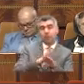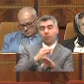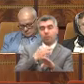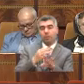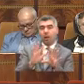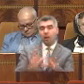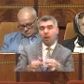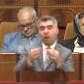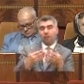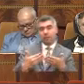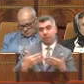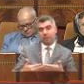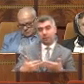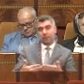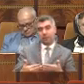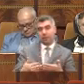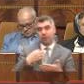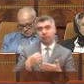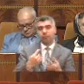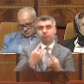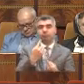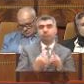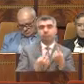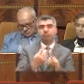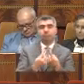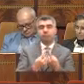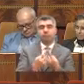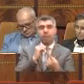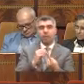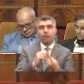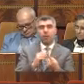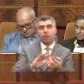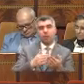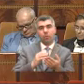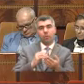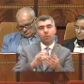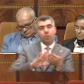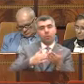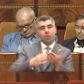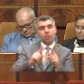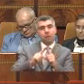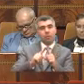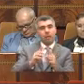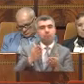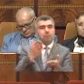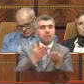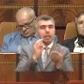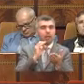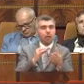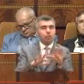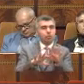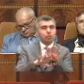الحلول المرحلية والترقيعية التي أبانت عن محدوديتها في ترسيخ دعائم التوازن